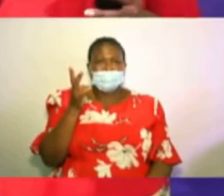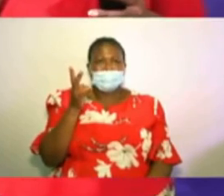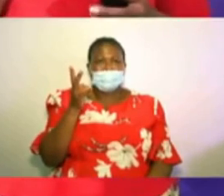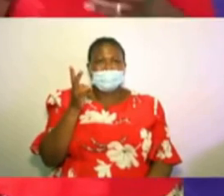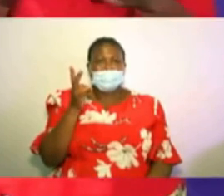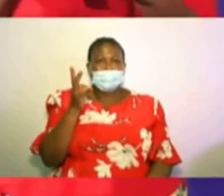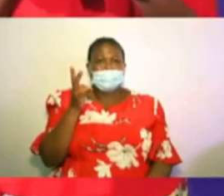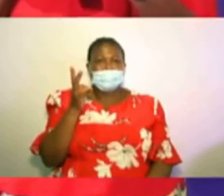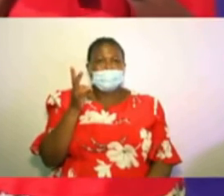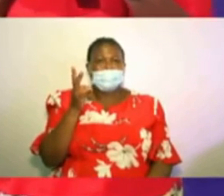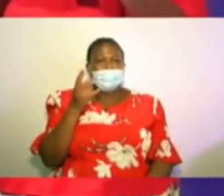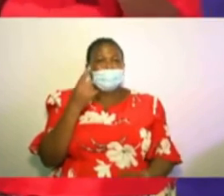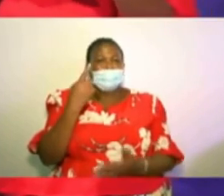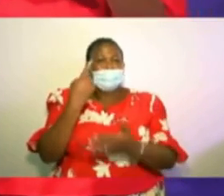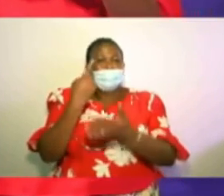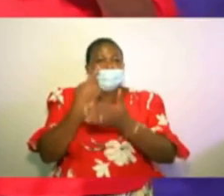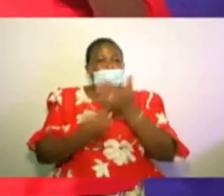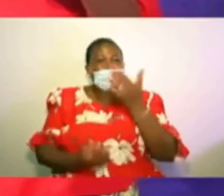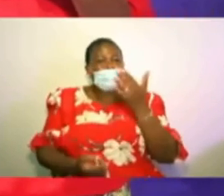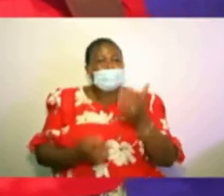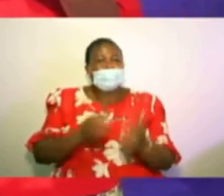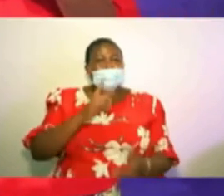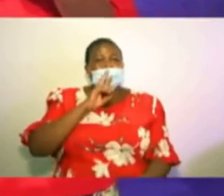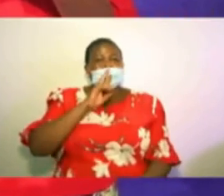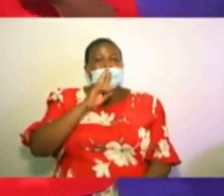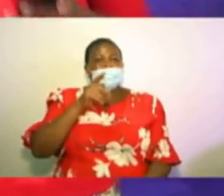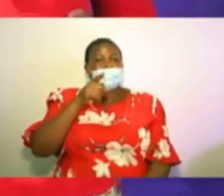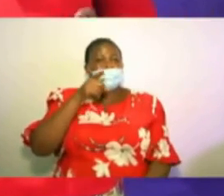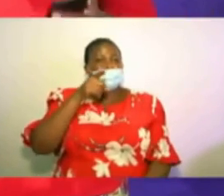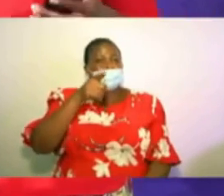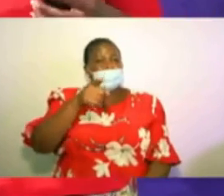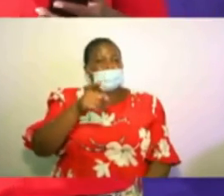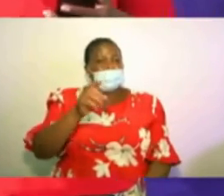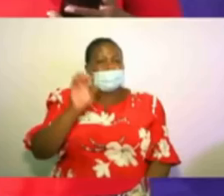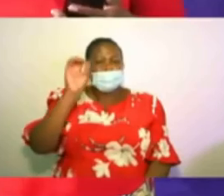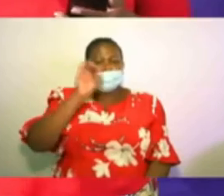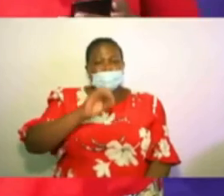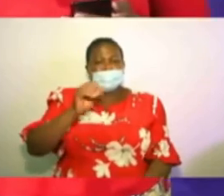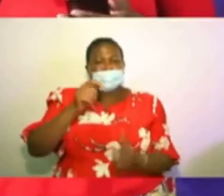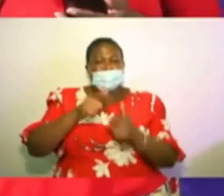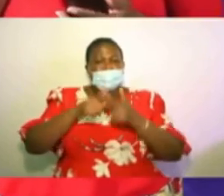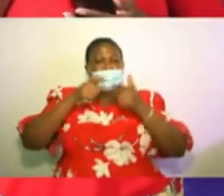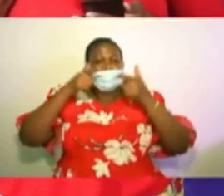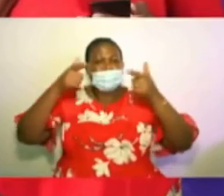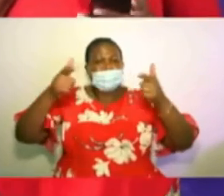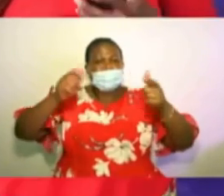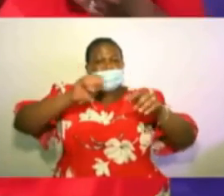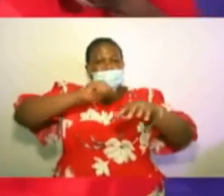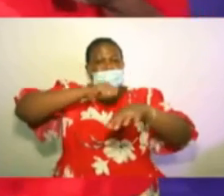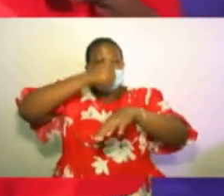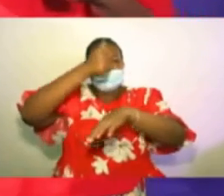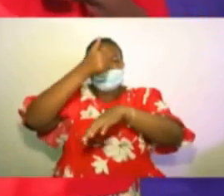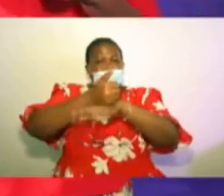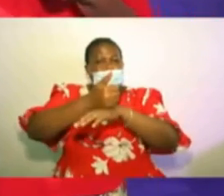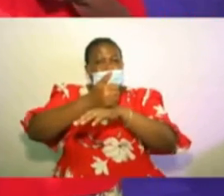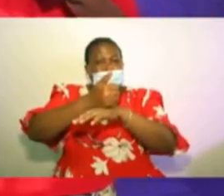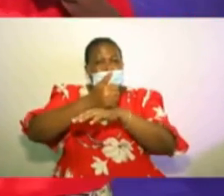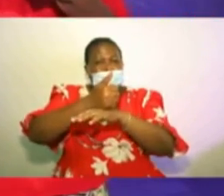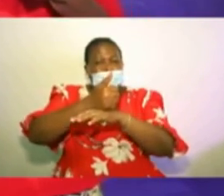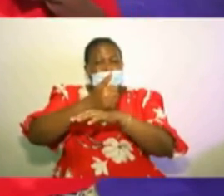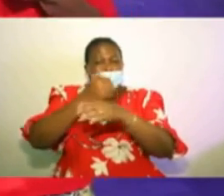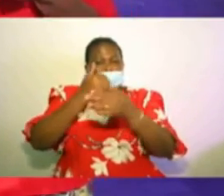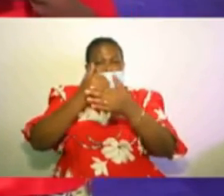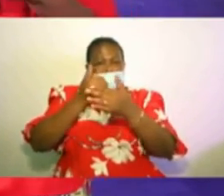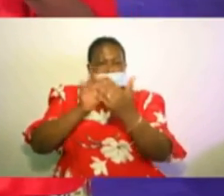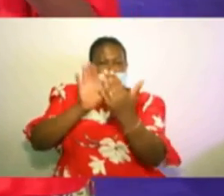What are you? Qui es-tu? O mighty mountain. Grande montagne. Before Zerubbabel, you will become